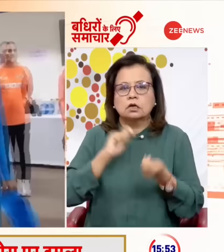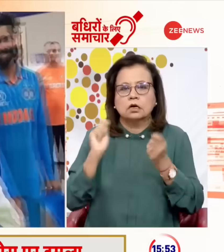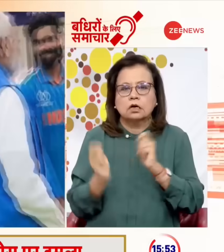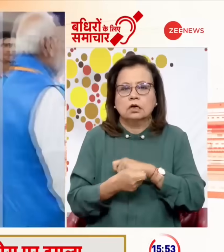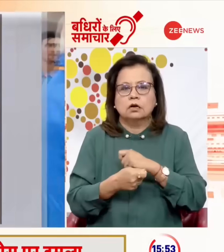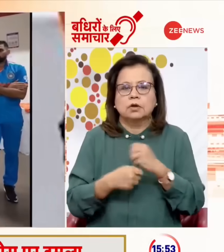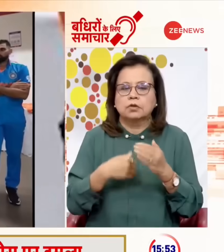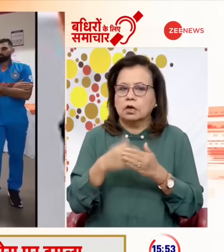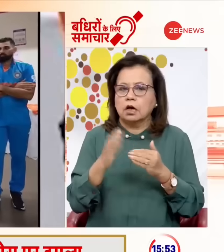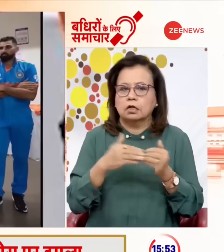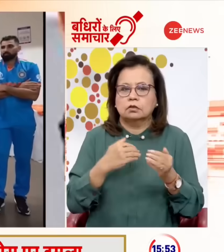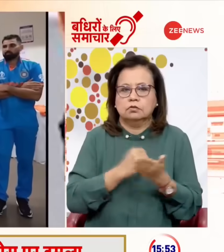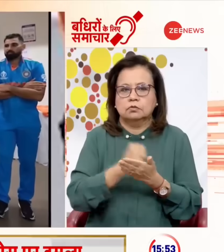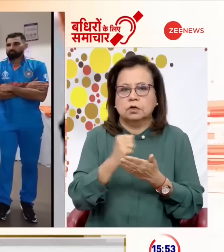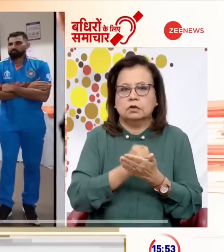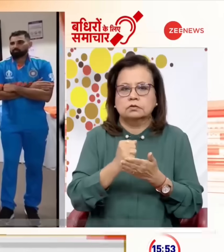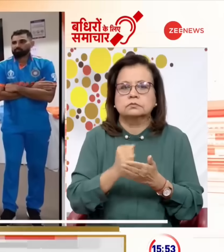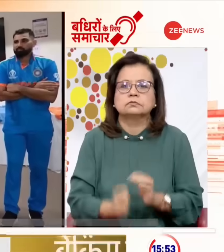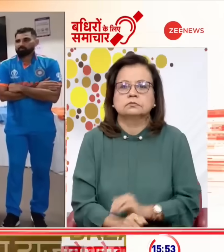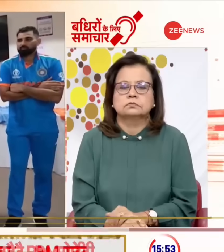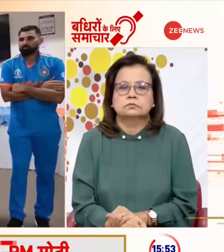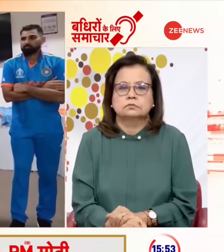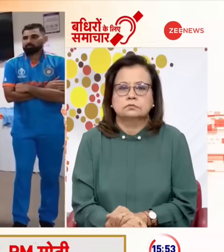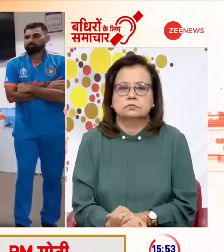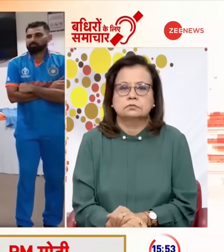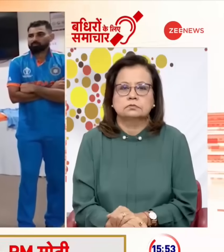साथ क्रिकेट में भी हाथ आजमाया।